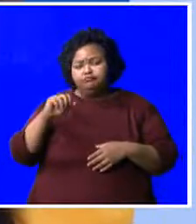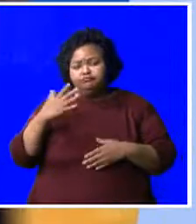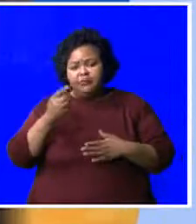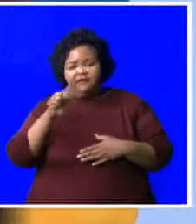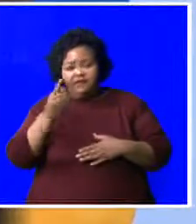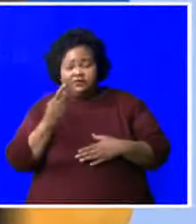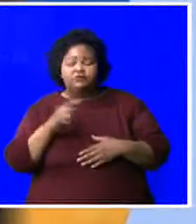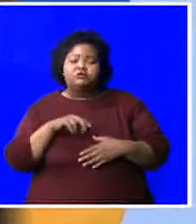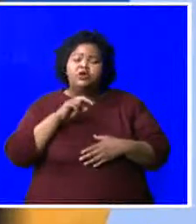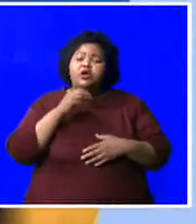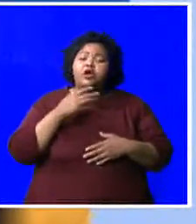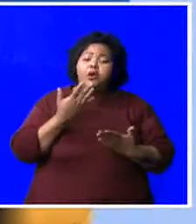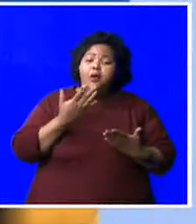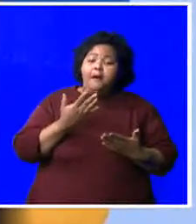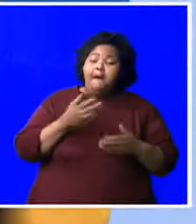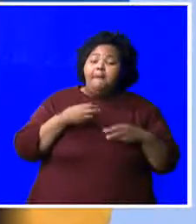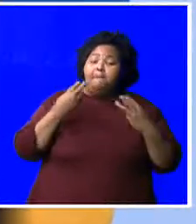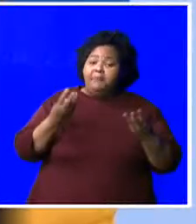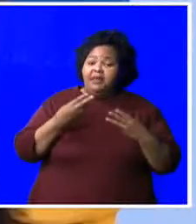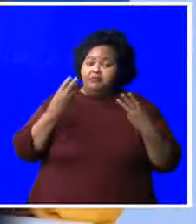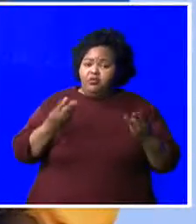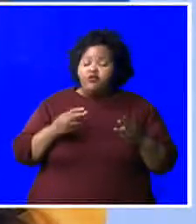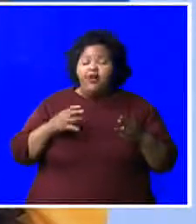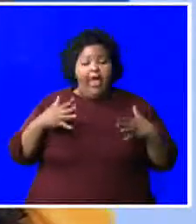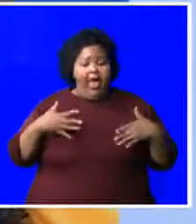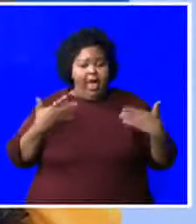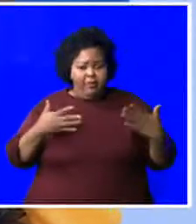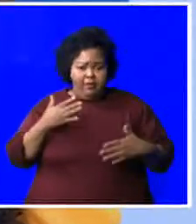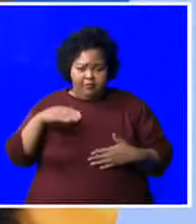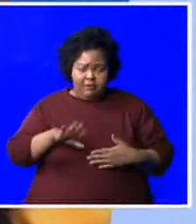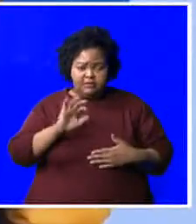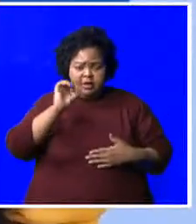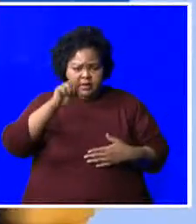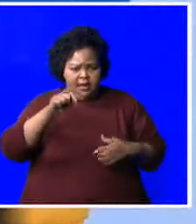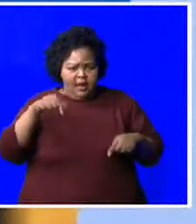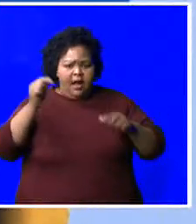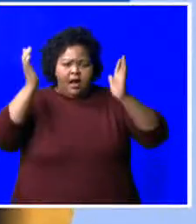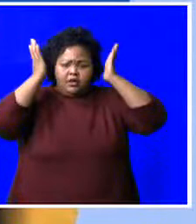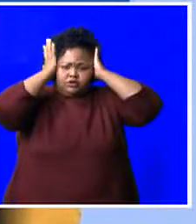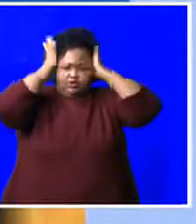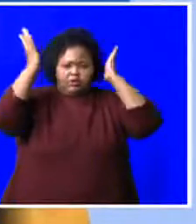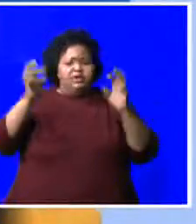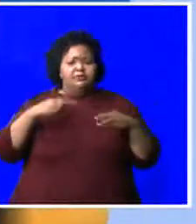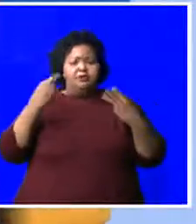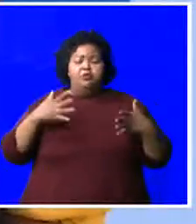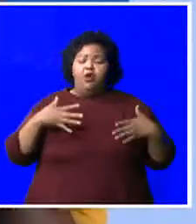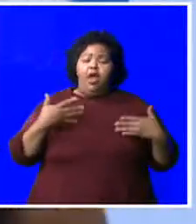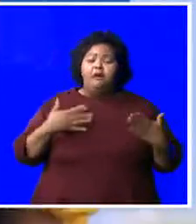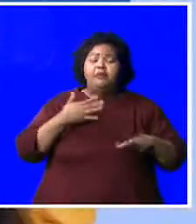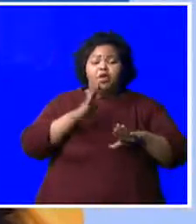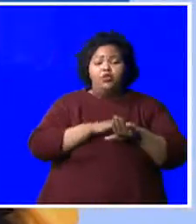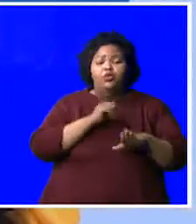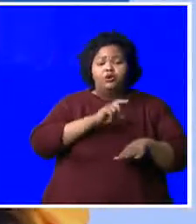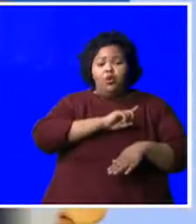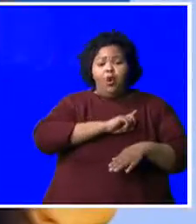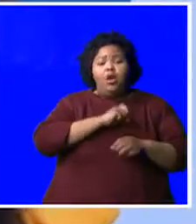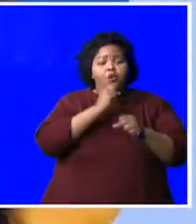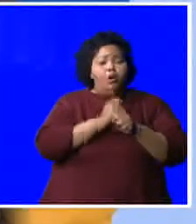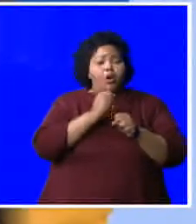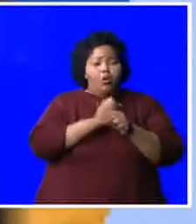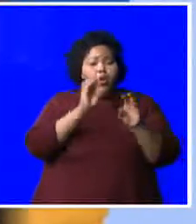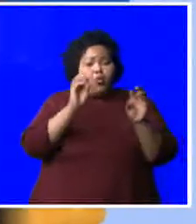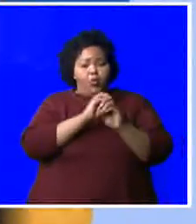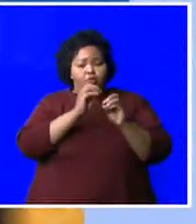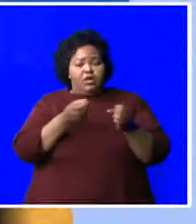esiveni sakangwane sekude lokujabula kahle asashido emaswadi athi kude emsebenzi akhala ngemithelo akhala